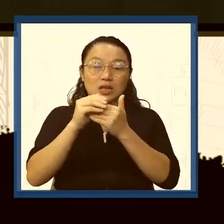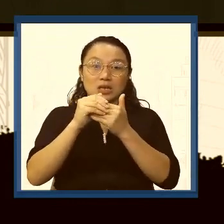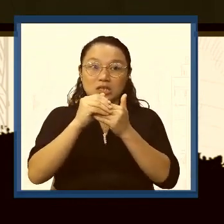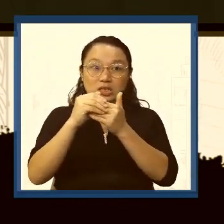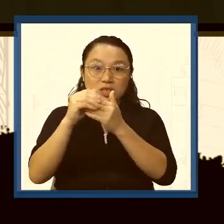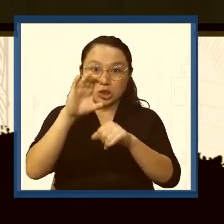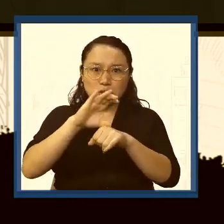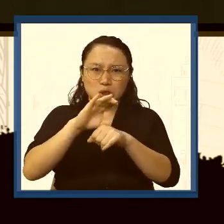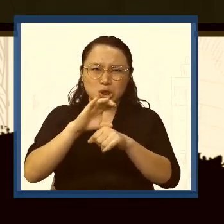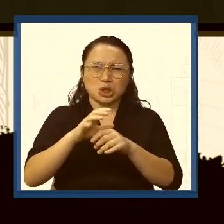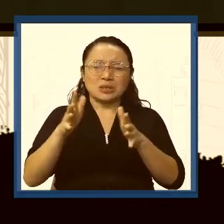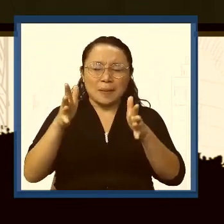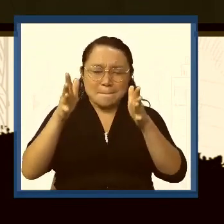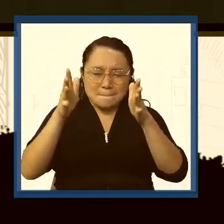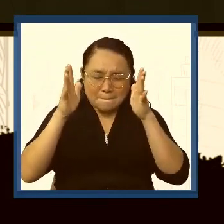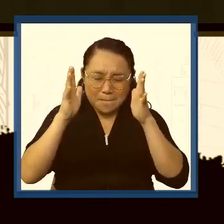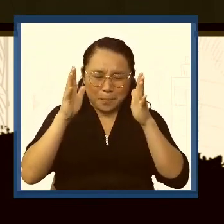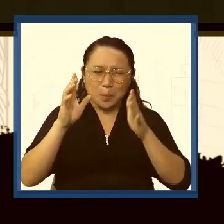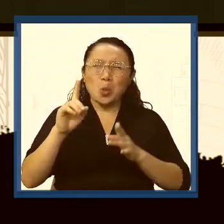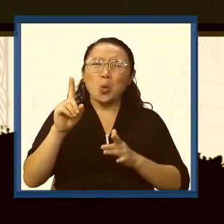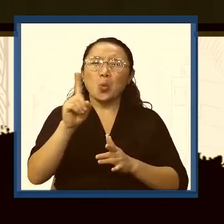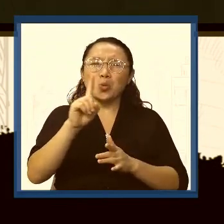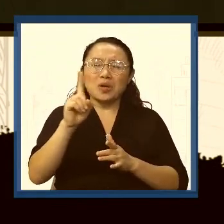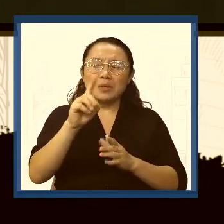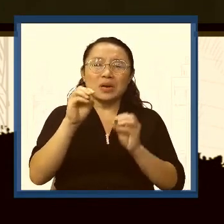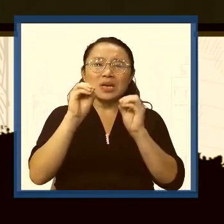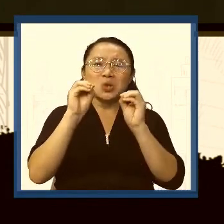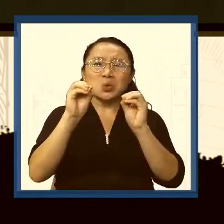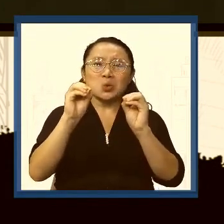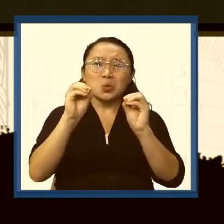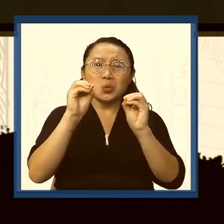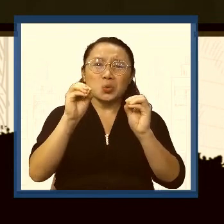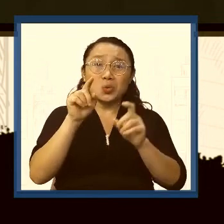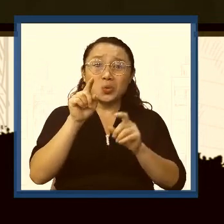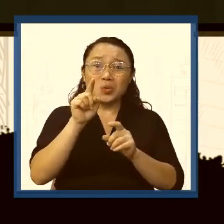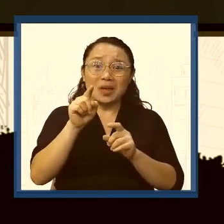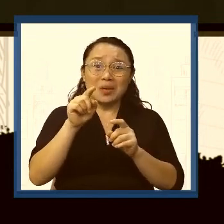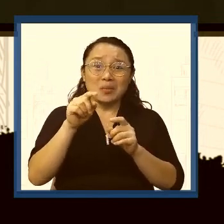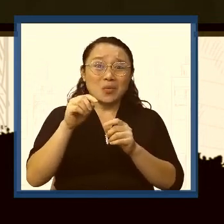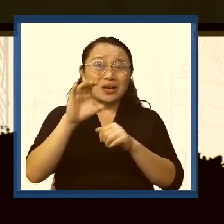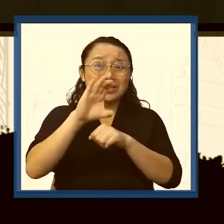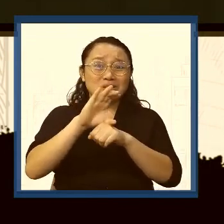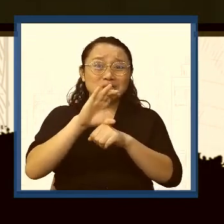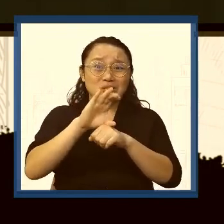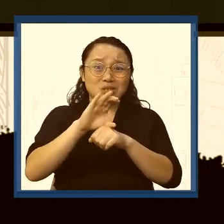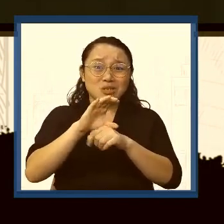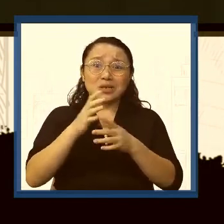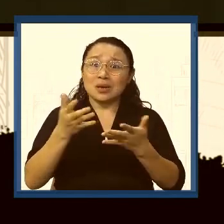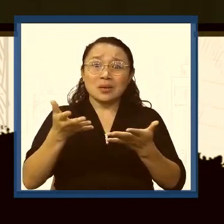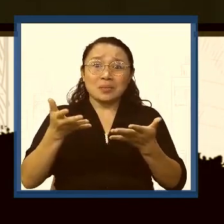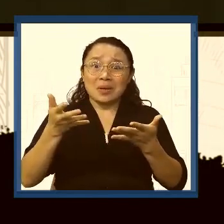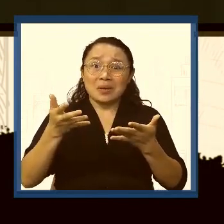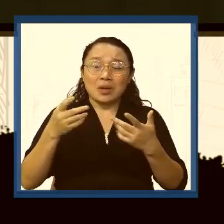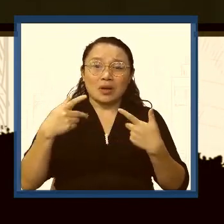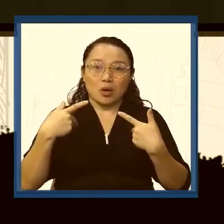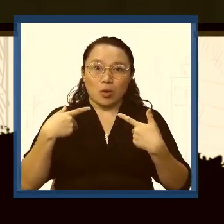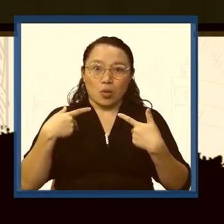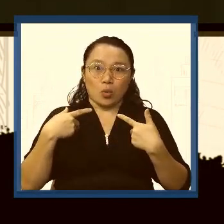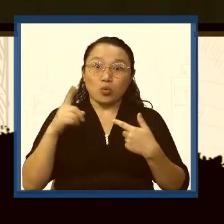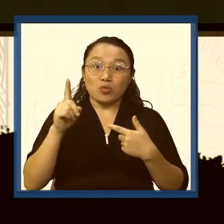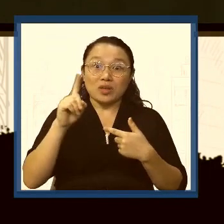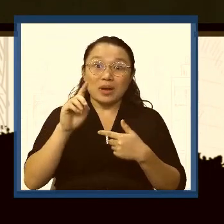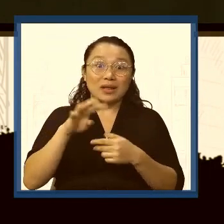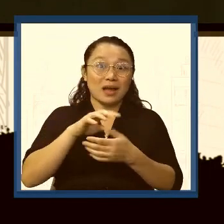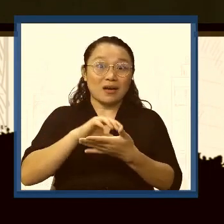Pamalandungi karong gabi eh, higala. Kung unsa man ang imong gitudlo sa imong mga sakop, ngano man, bantay ang gisumpay sa versikulo 14.